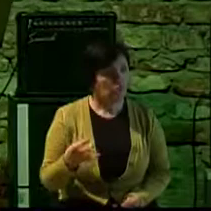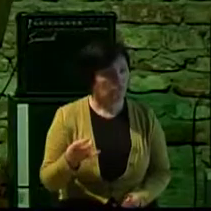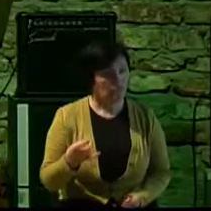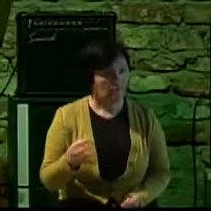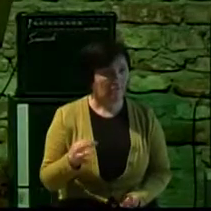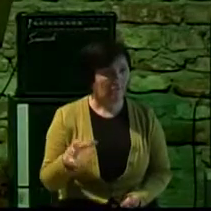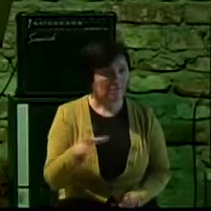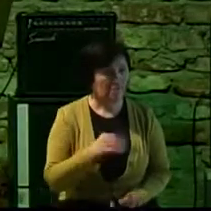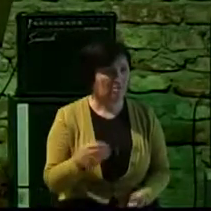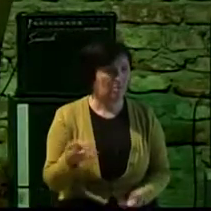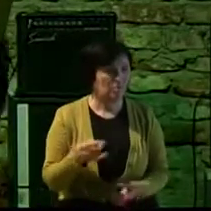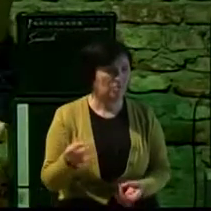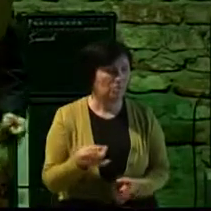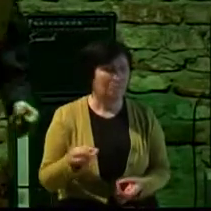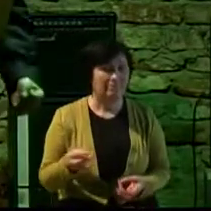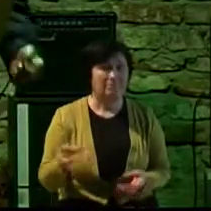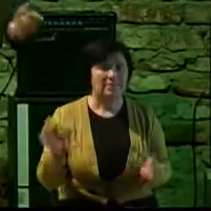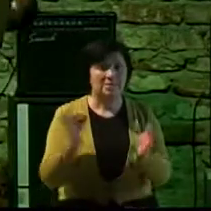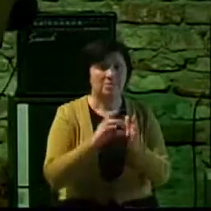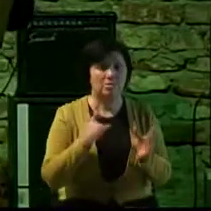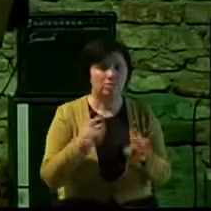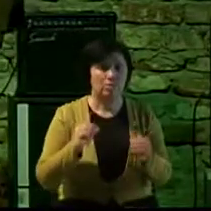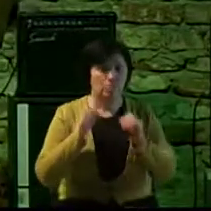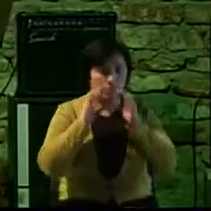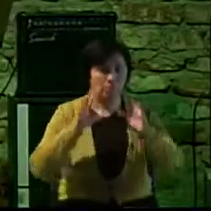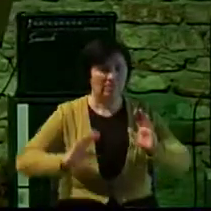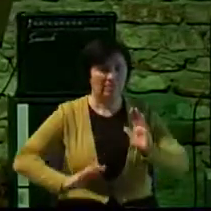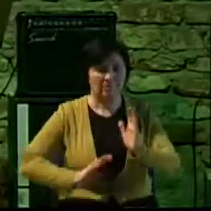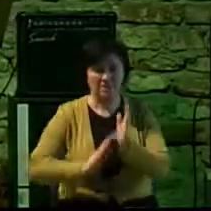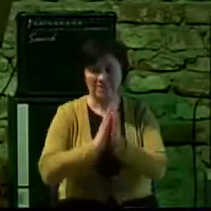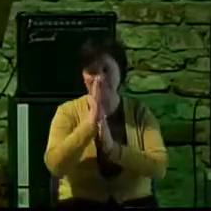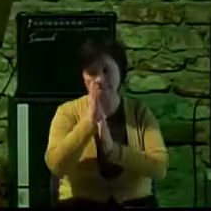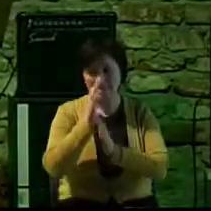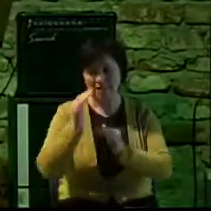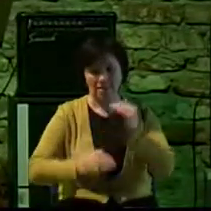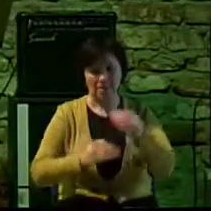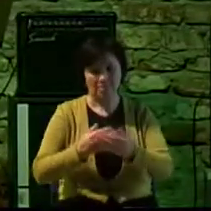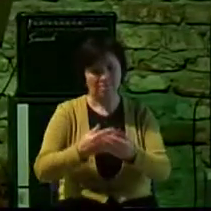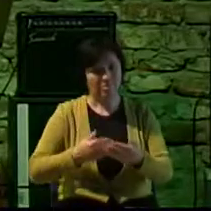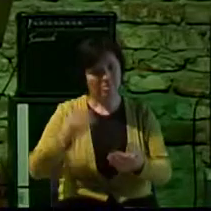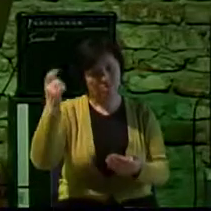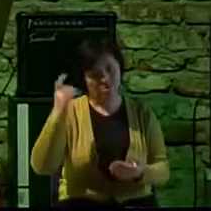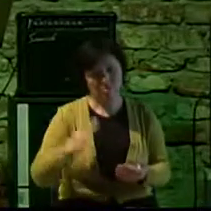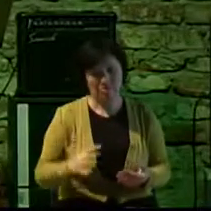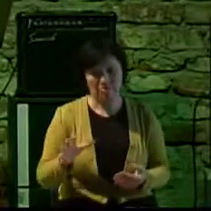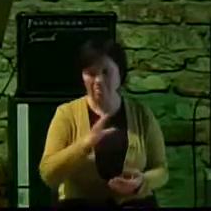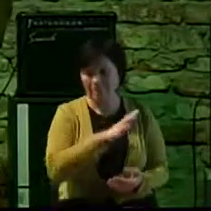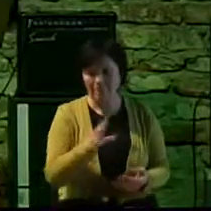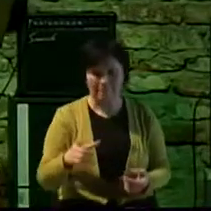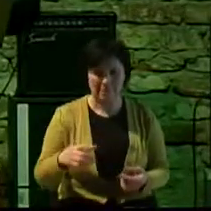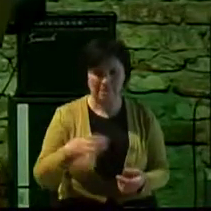нужно стремиться к тому, чтобы духовно возрастать и ходить пред нашим Господом и не быть равнодушными